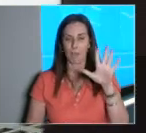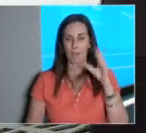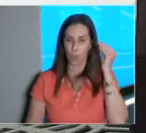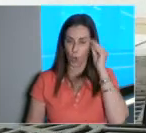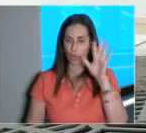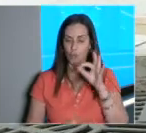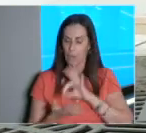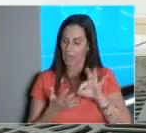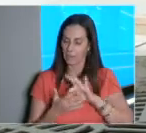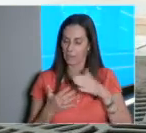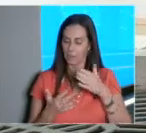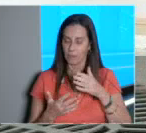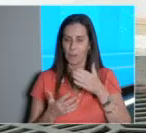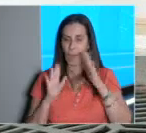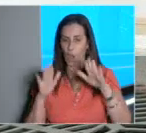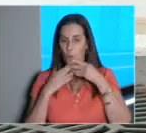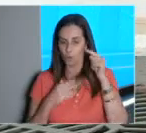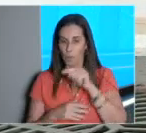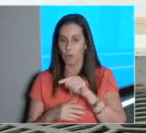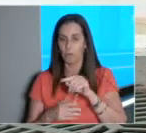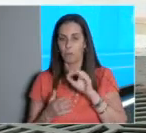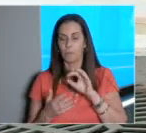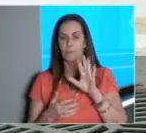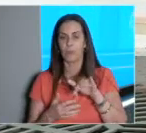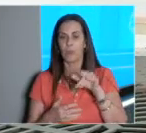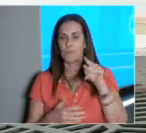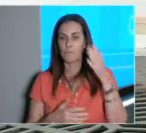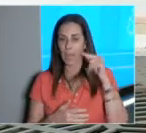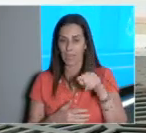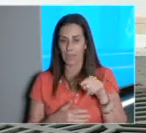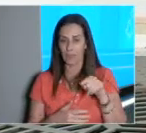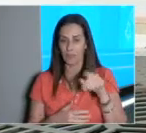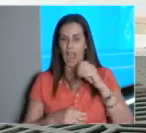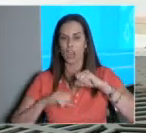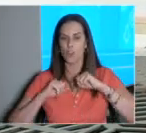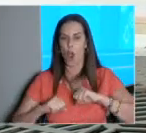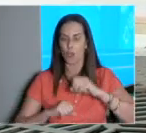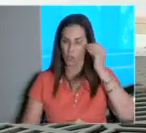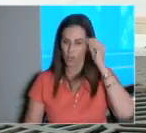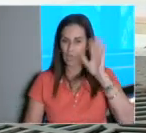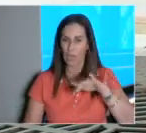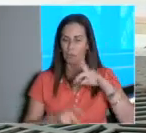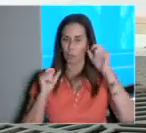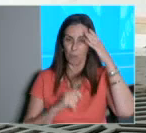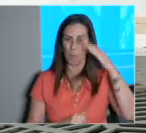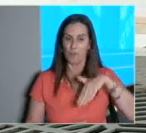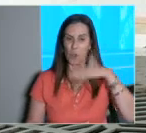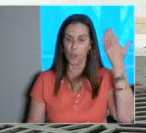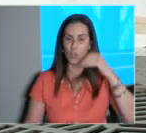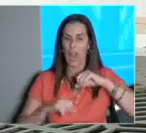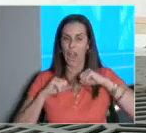זוכר שכיסיתי חלק מהביקורים בכותל המערבי, ונפל על זרותיו ועל כתפיו של אריק שרון, ואתה זוכר גם את התמונות המפורסמות